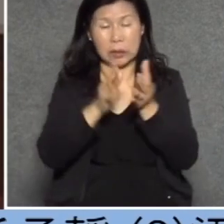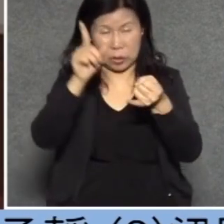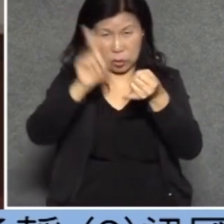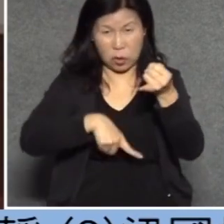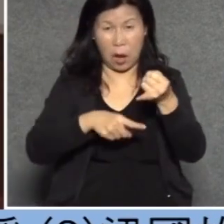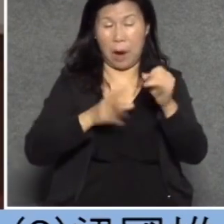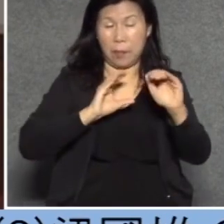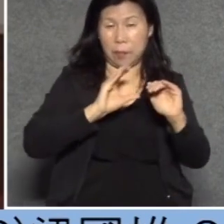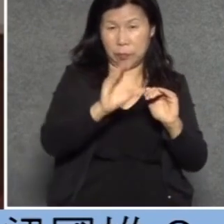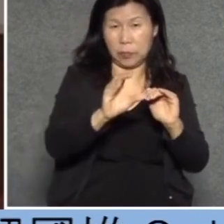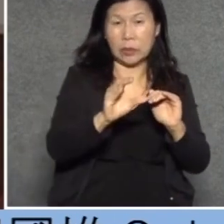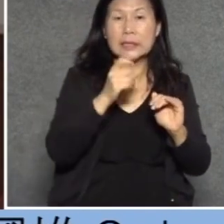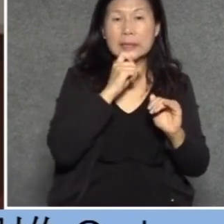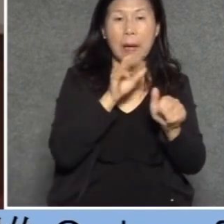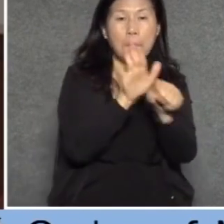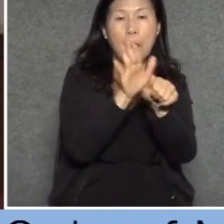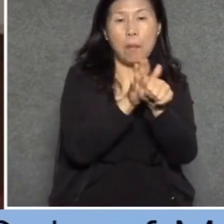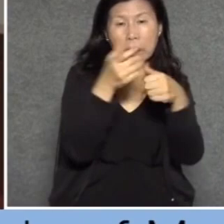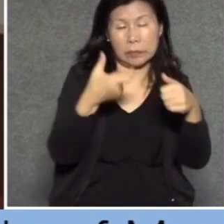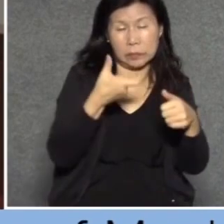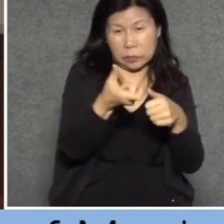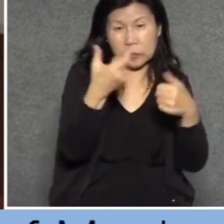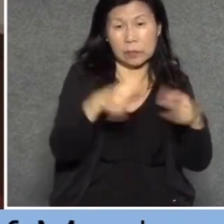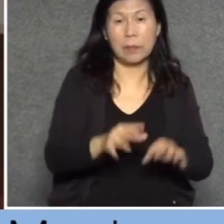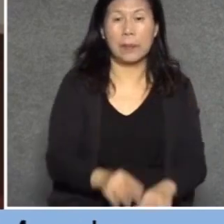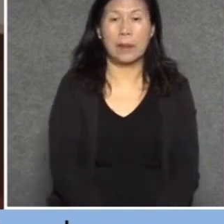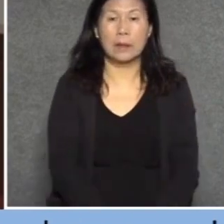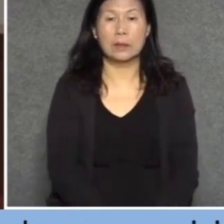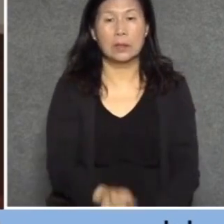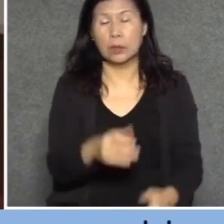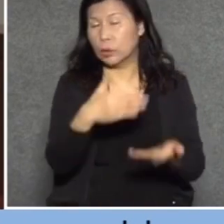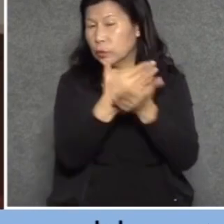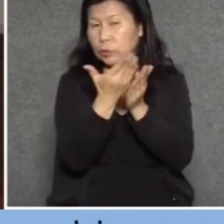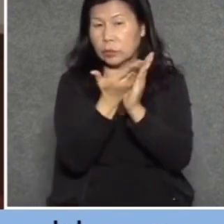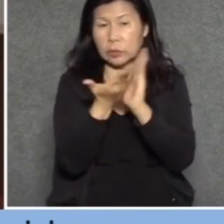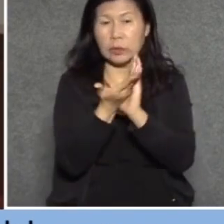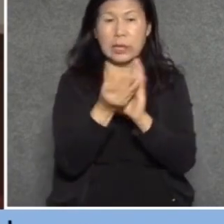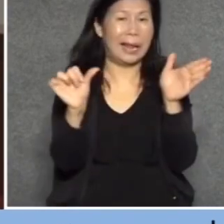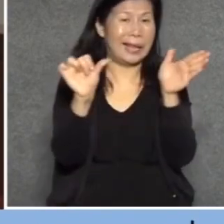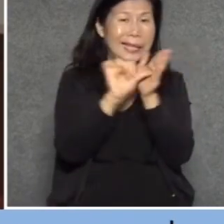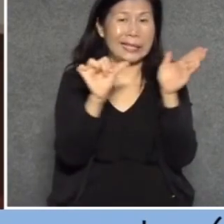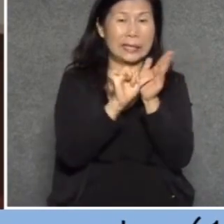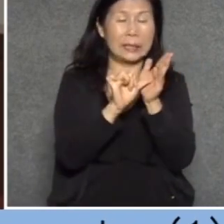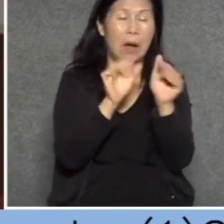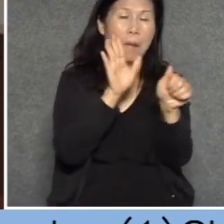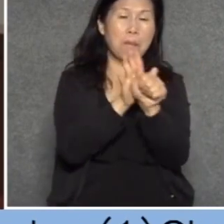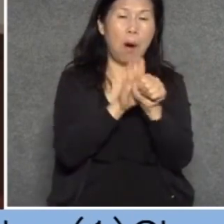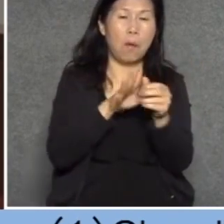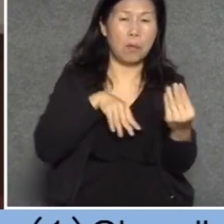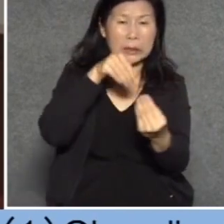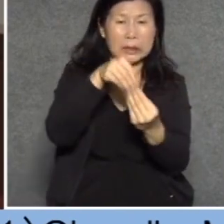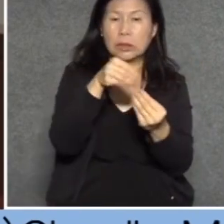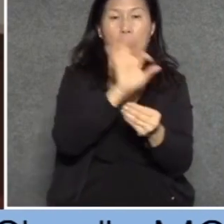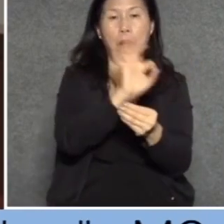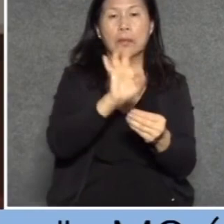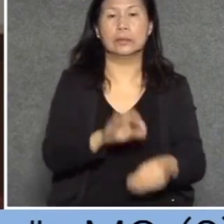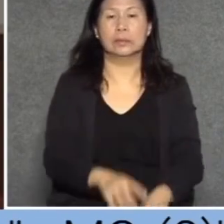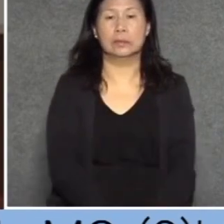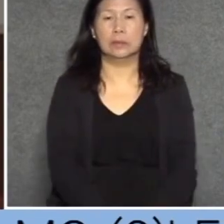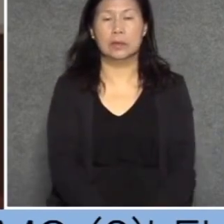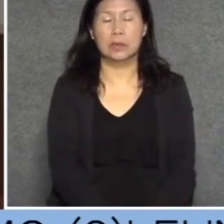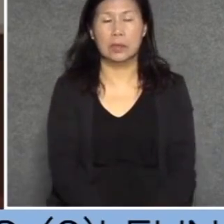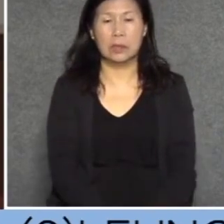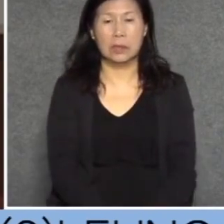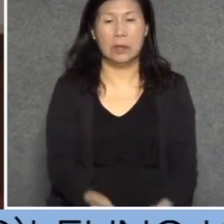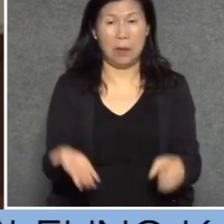的補償，是實在沒有任何特惠或者恩惠的意思。所以這個所